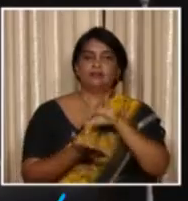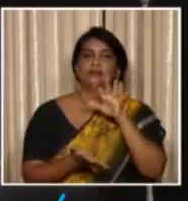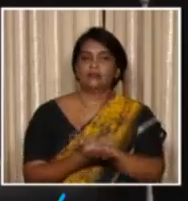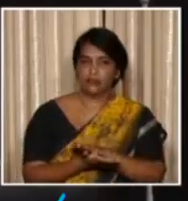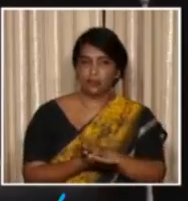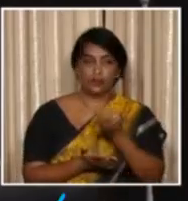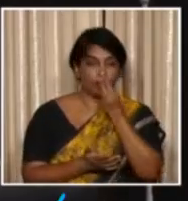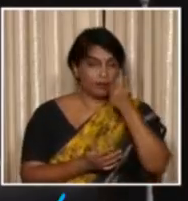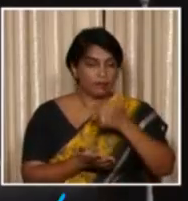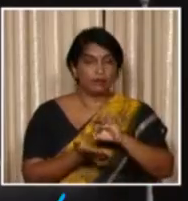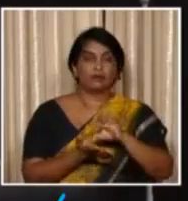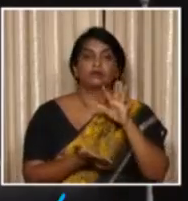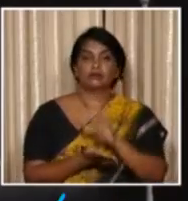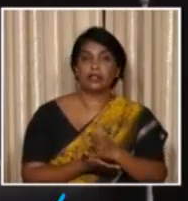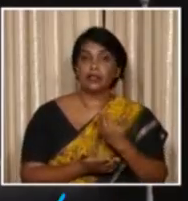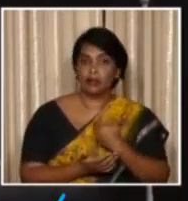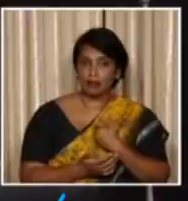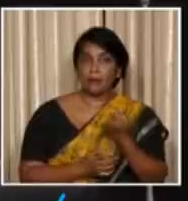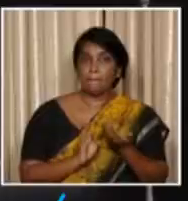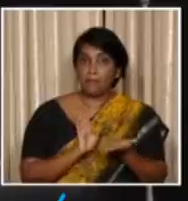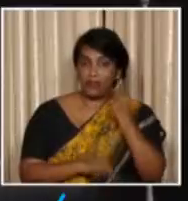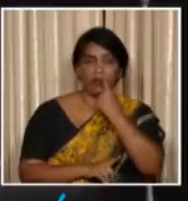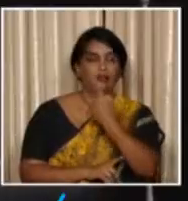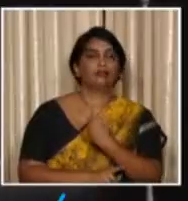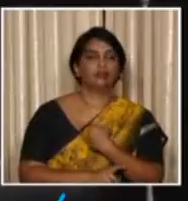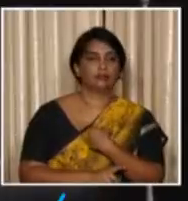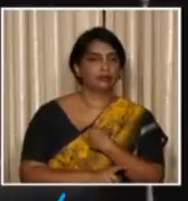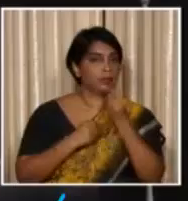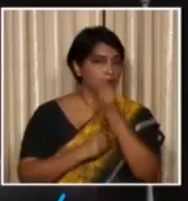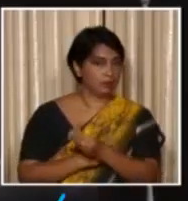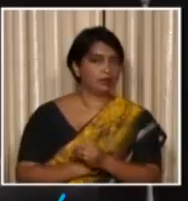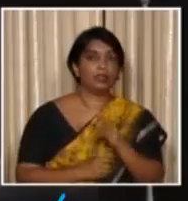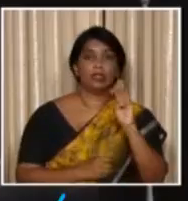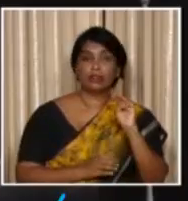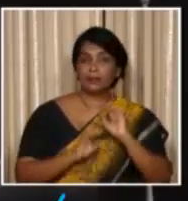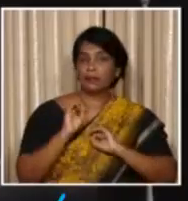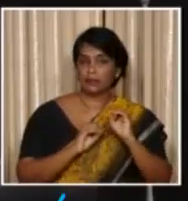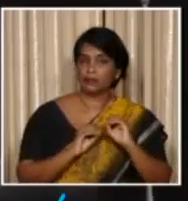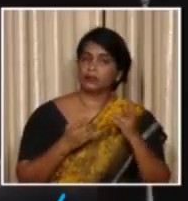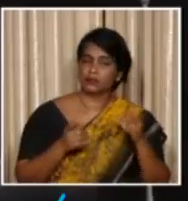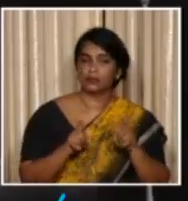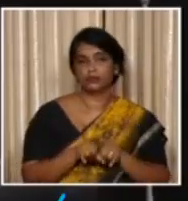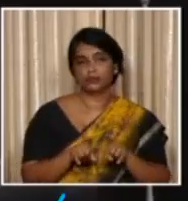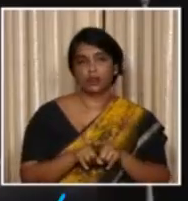ඒතර අත්‍යවශ්‍ය භාණ්ඩයක් බුගම මගෙන් එන්නුන මිල වැඩි කරනවා නම් මට කරන්න පුළුවන් දේ මම කෙරුවා 130ක්වත් අඩුම